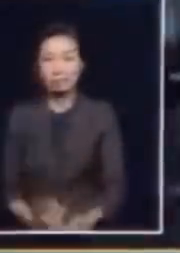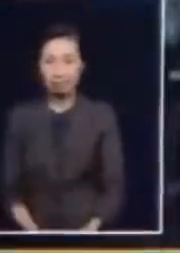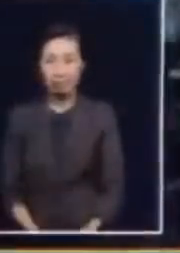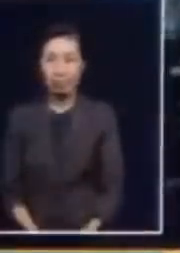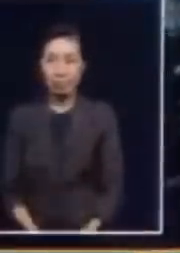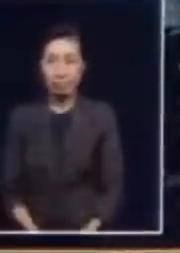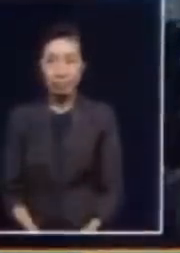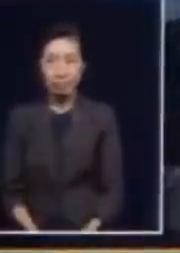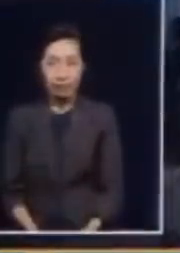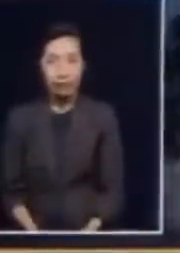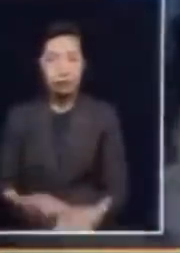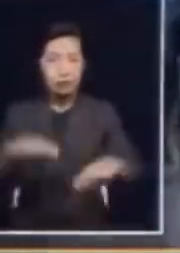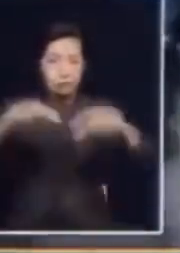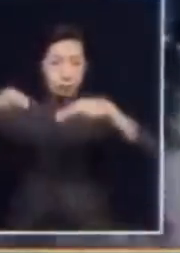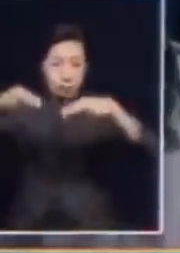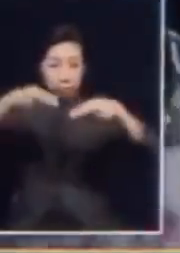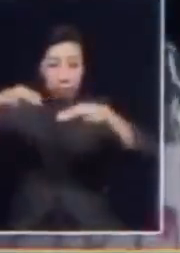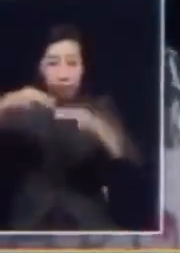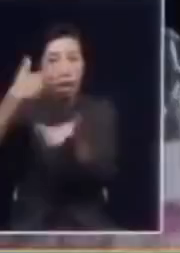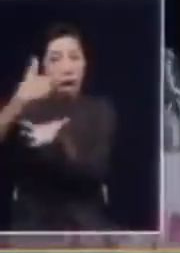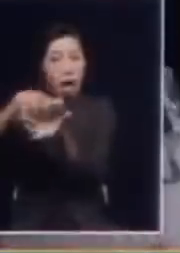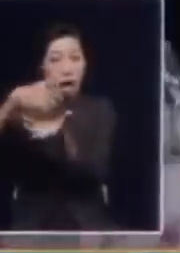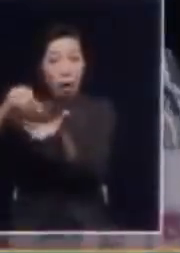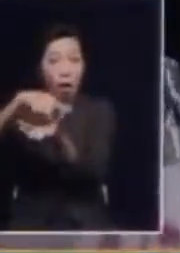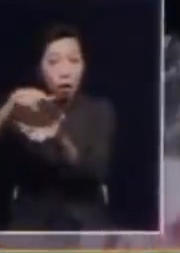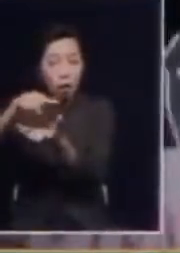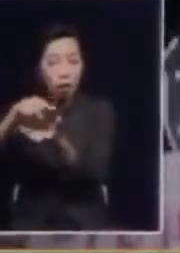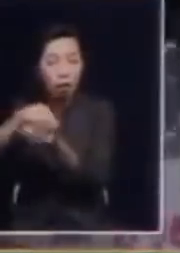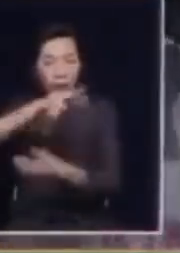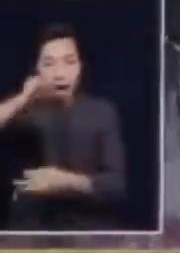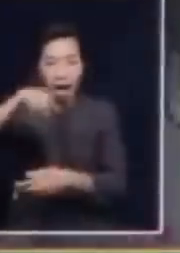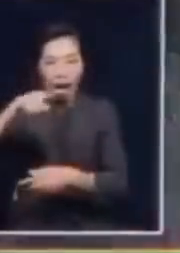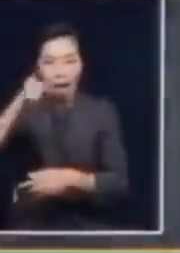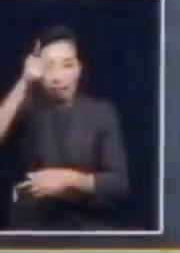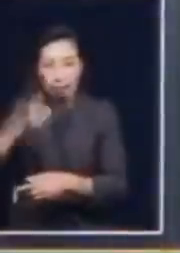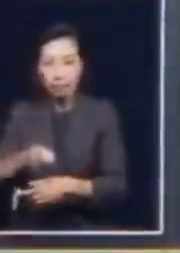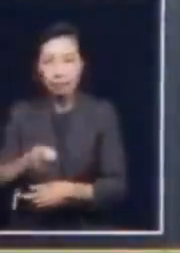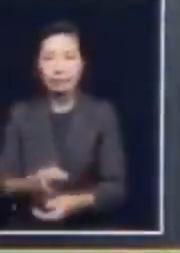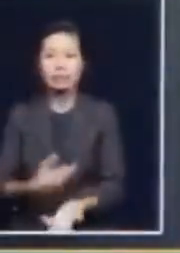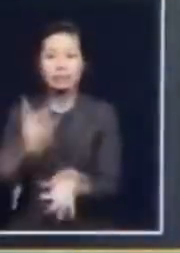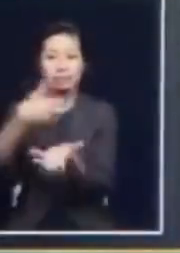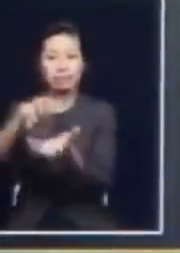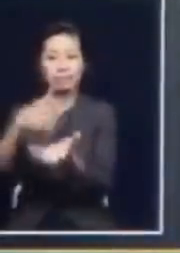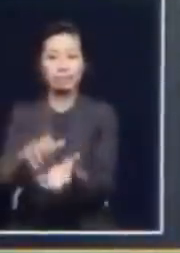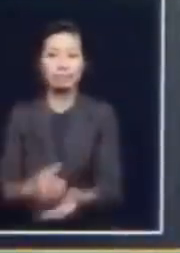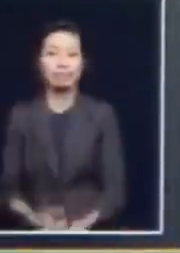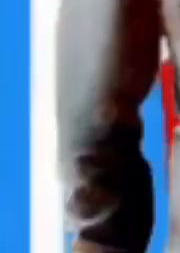บงกตถ่ายภาพอนุรักษ์เทศวัฒน์ทีมล่าความจริง